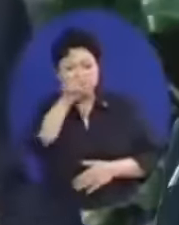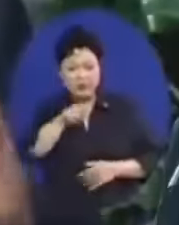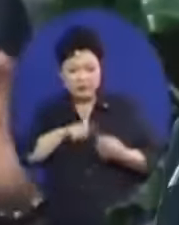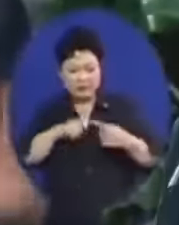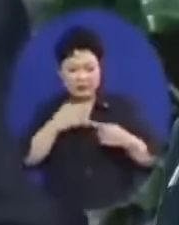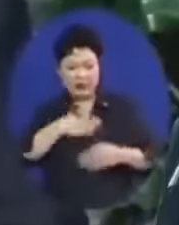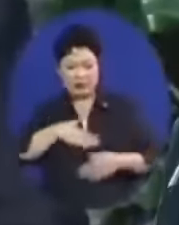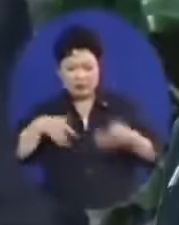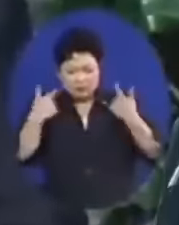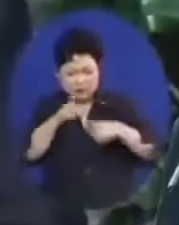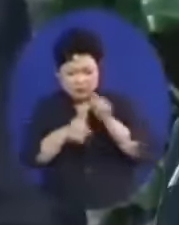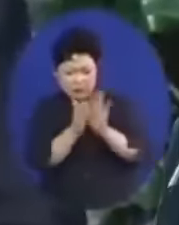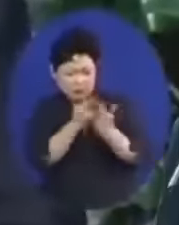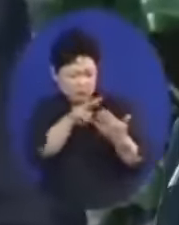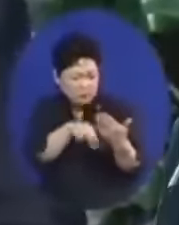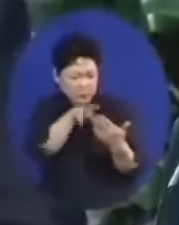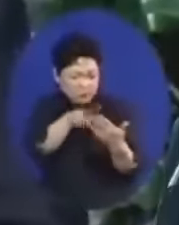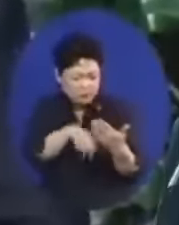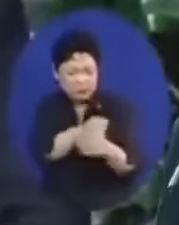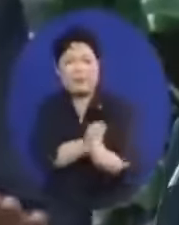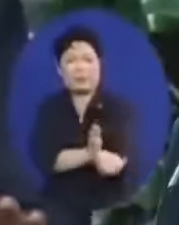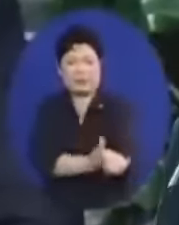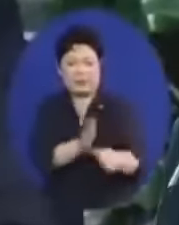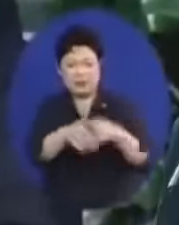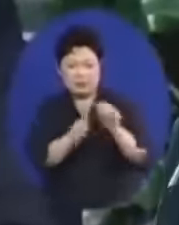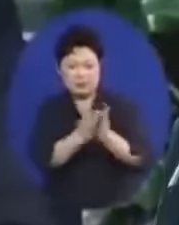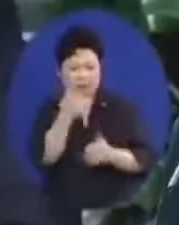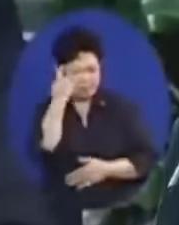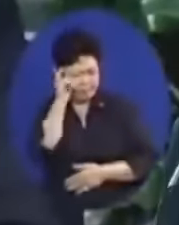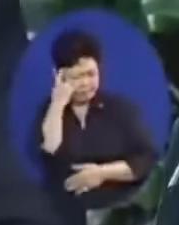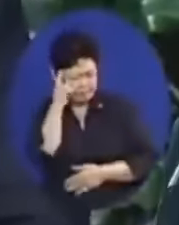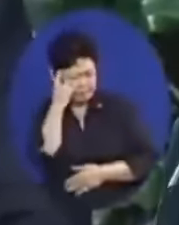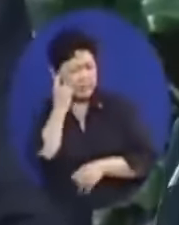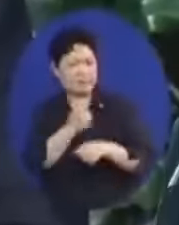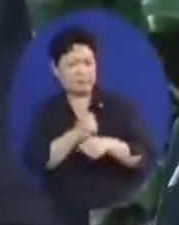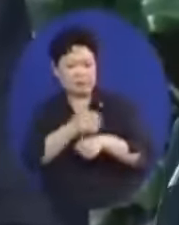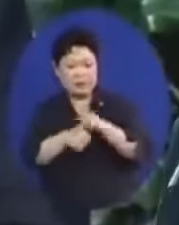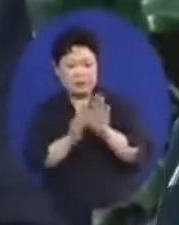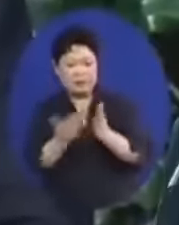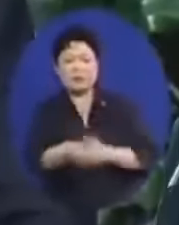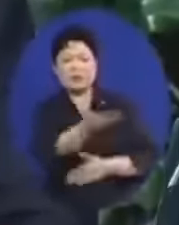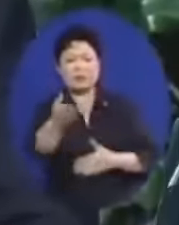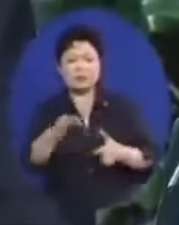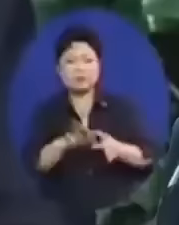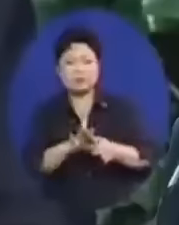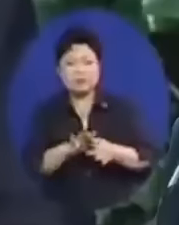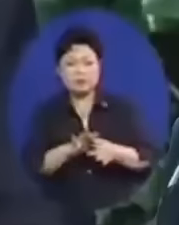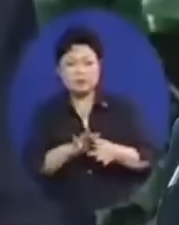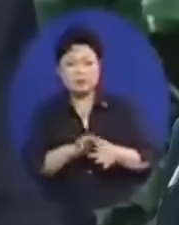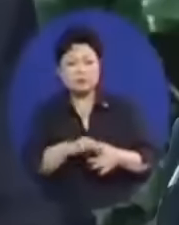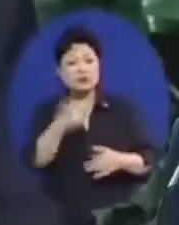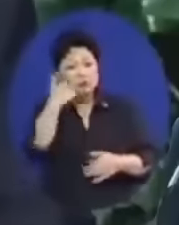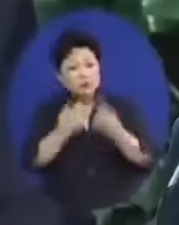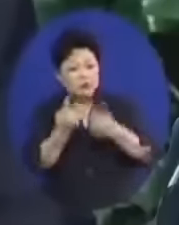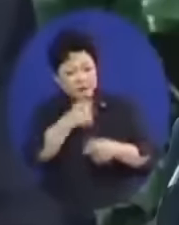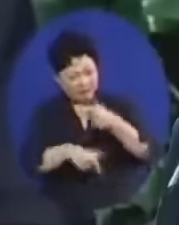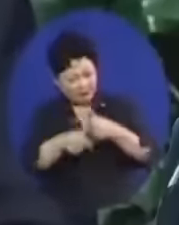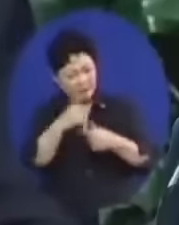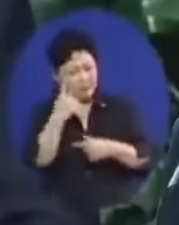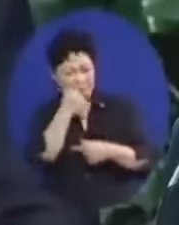위해서 늘 성경을 읽으십시오. 성경을 묵상하십시오. 성경은 여러분이 누구가 된 것을 알게 하여 주시는